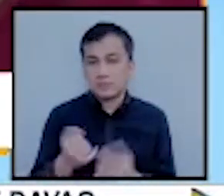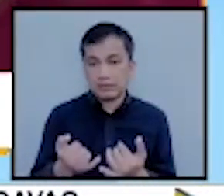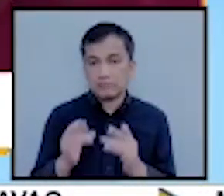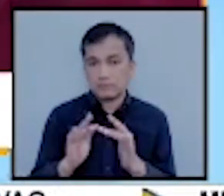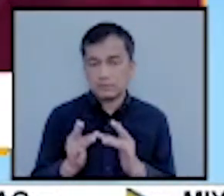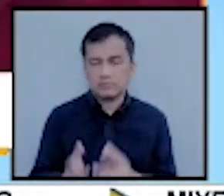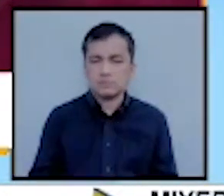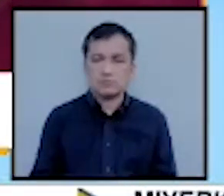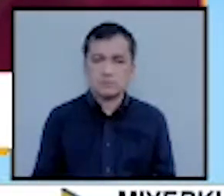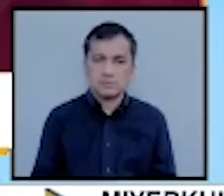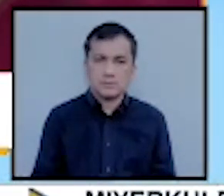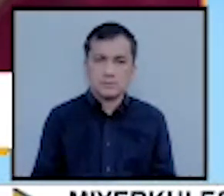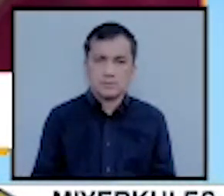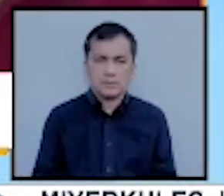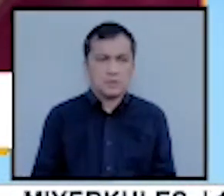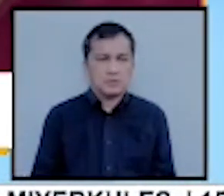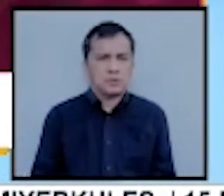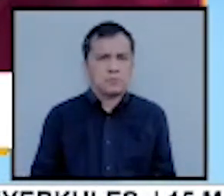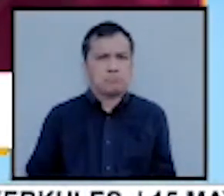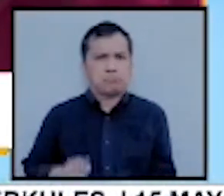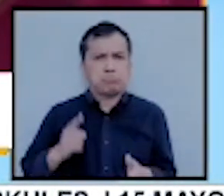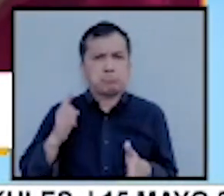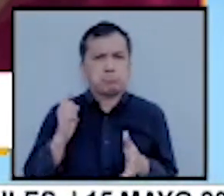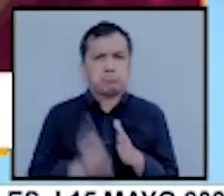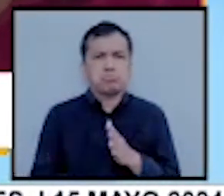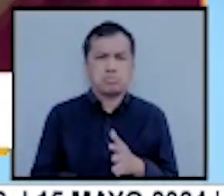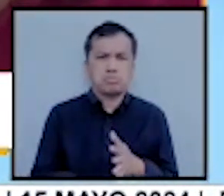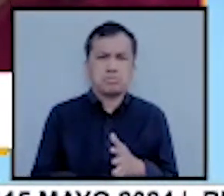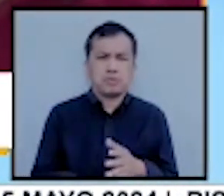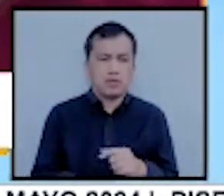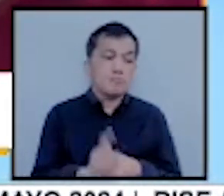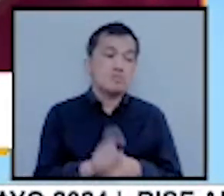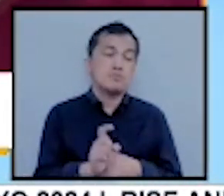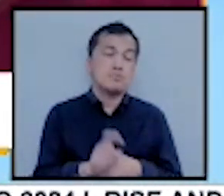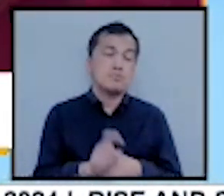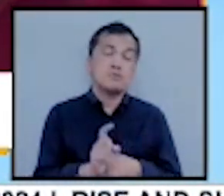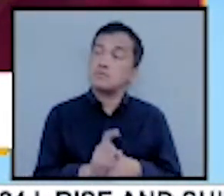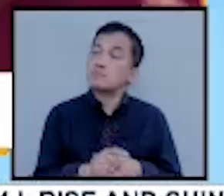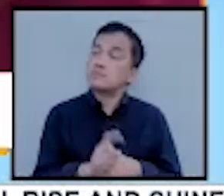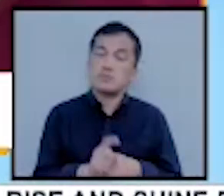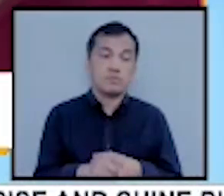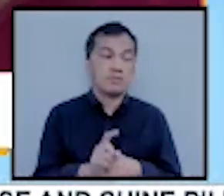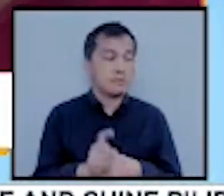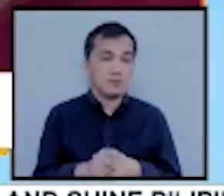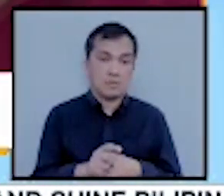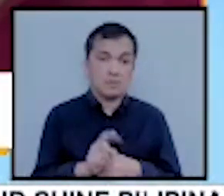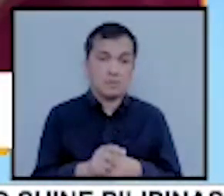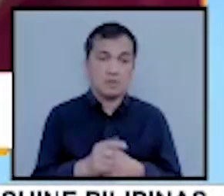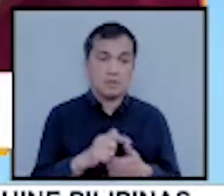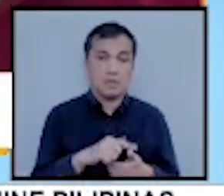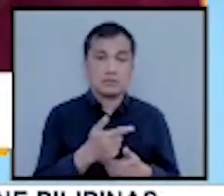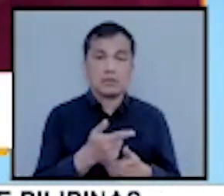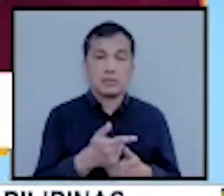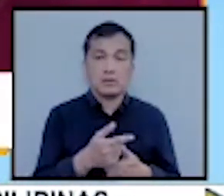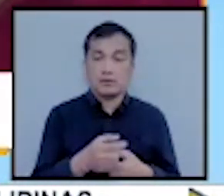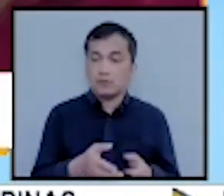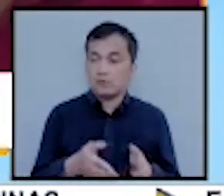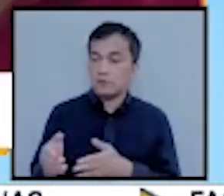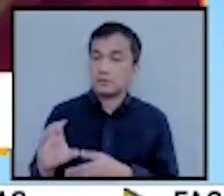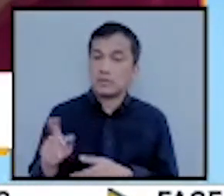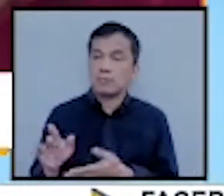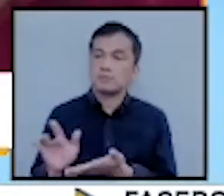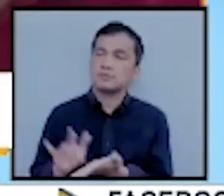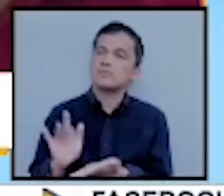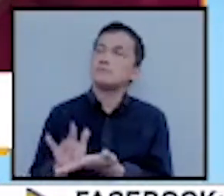media, ang bilis-bilis na po. Pwede ka na magpindot-pindot na lang sa teklado ng iyong laptop o kaya sa cellphone